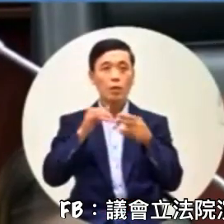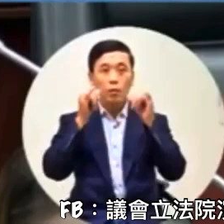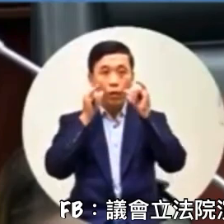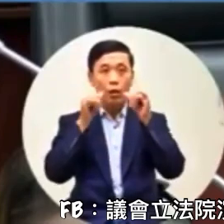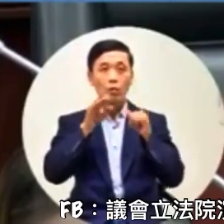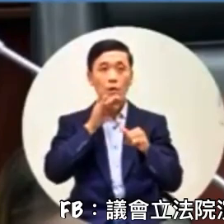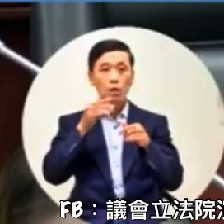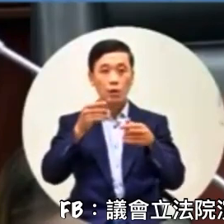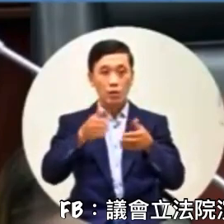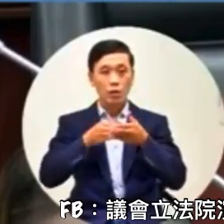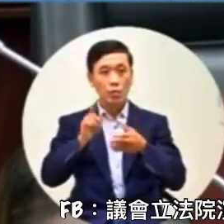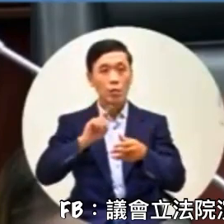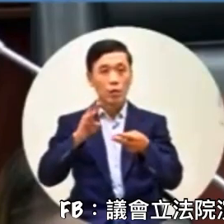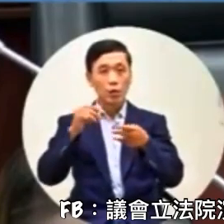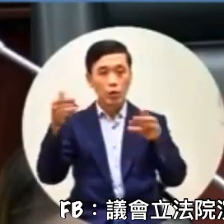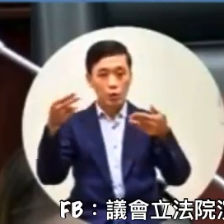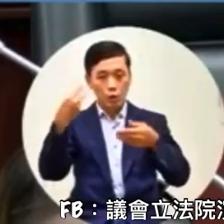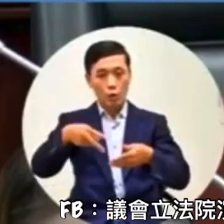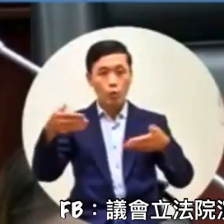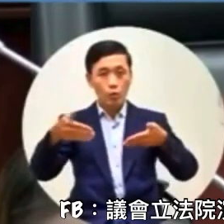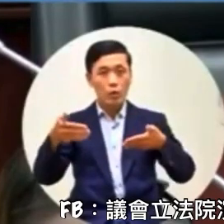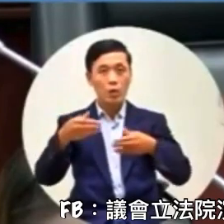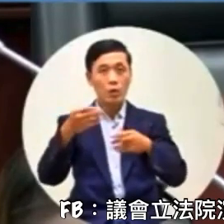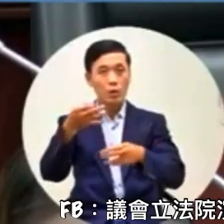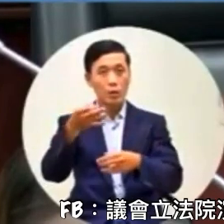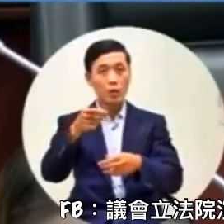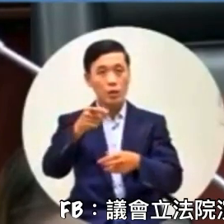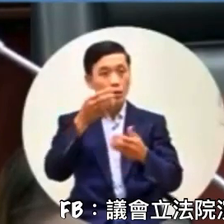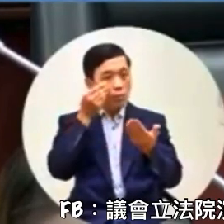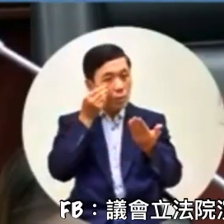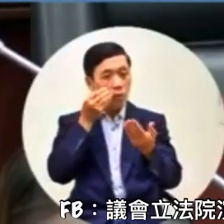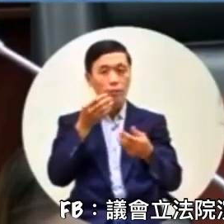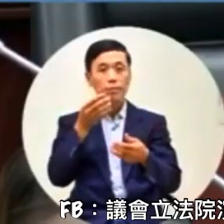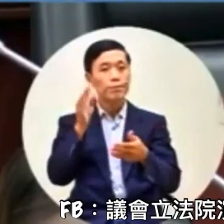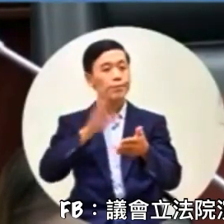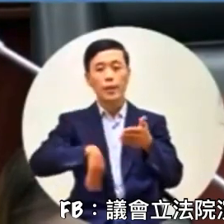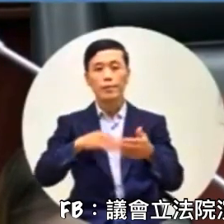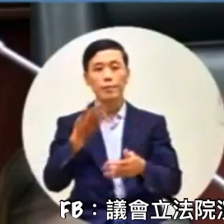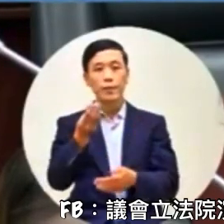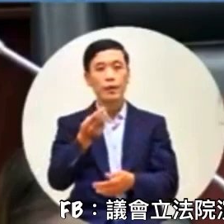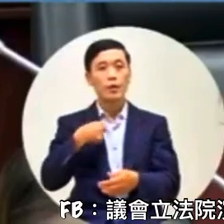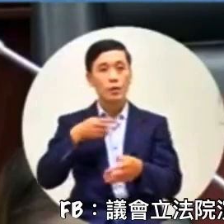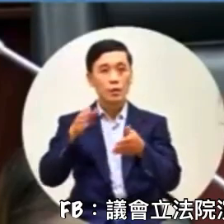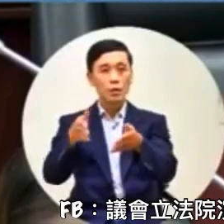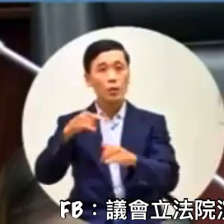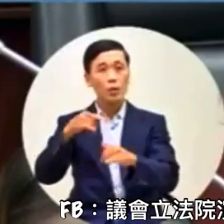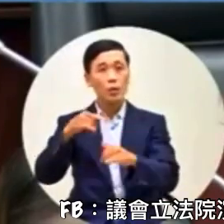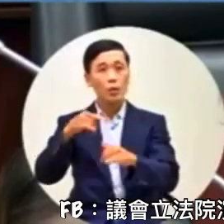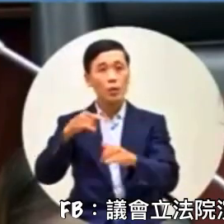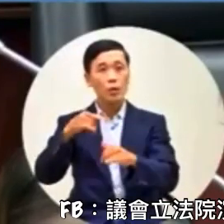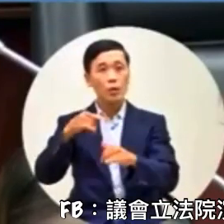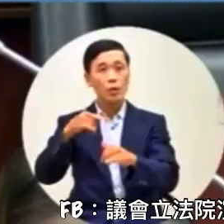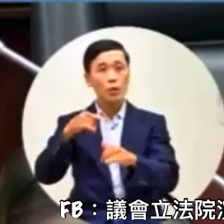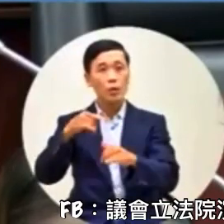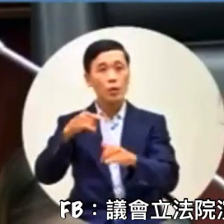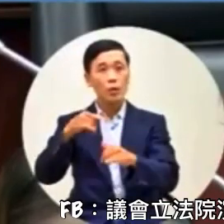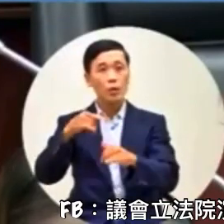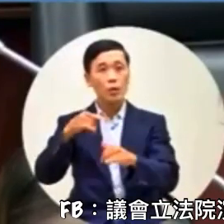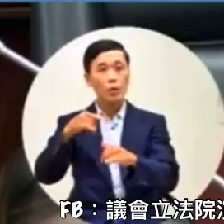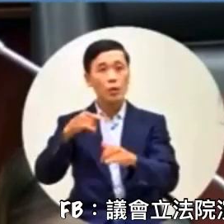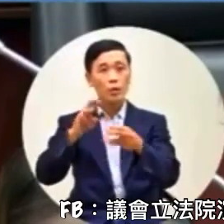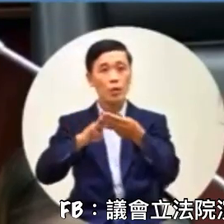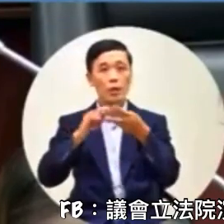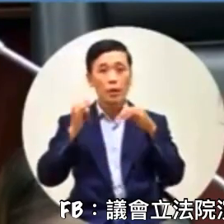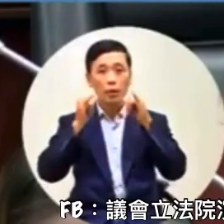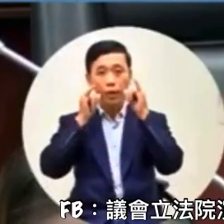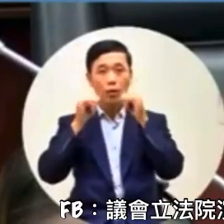建经费，你连看拢无看，因为对得起阮残寮的乡亲吗？阮残寮不是人吗？